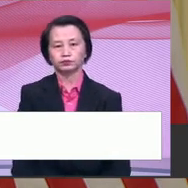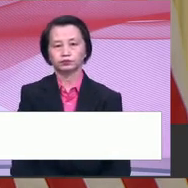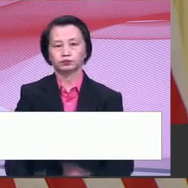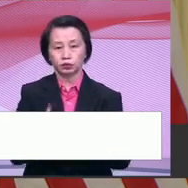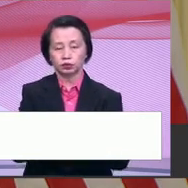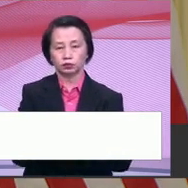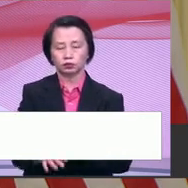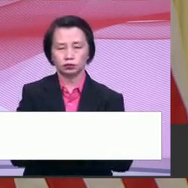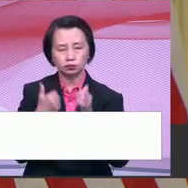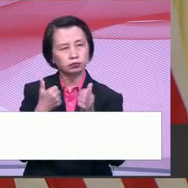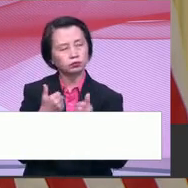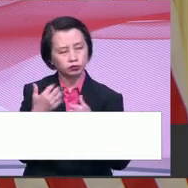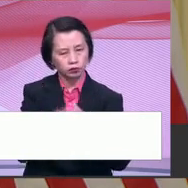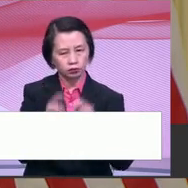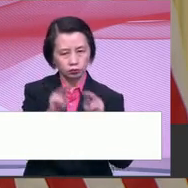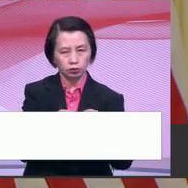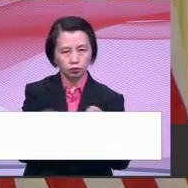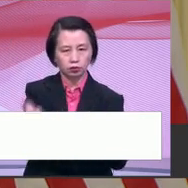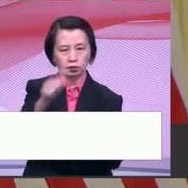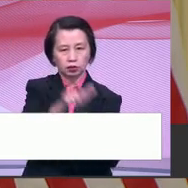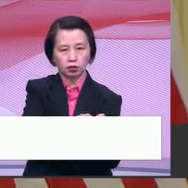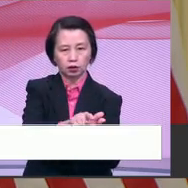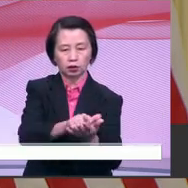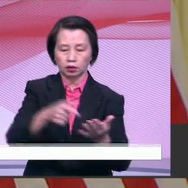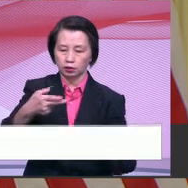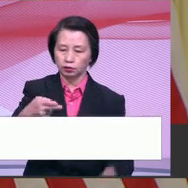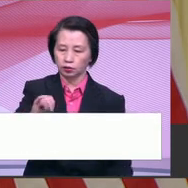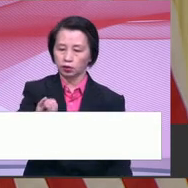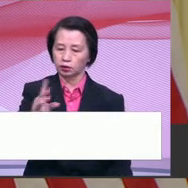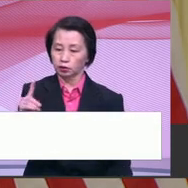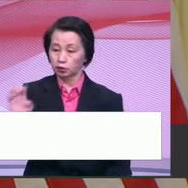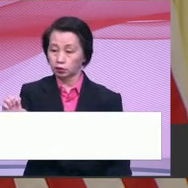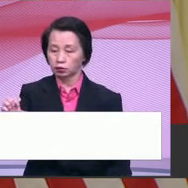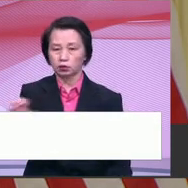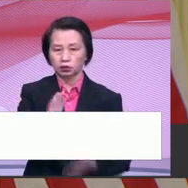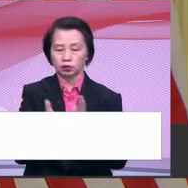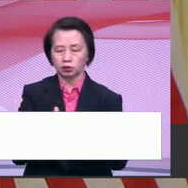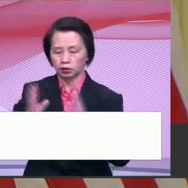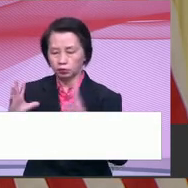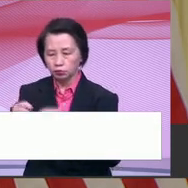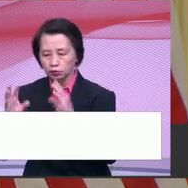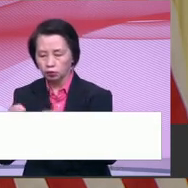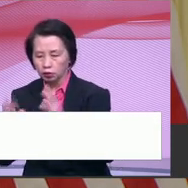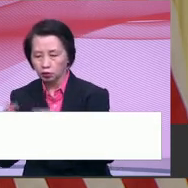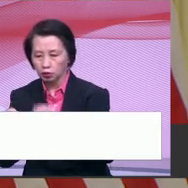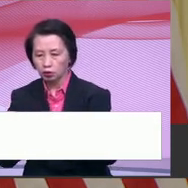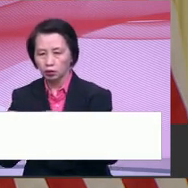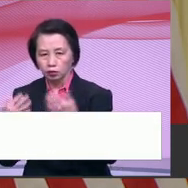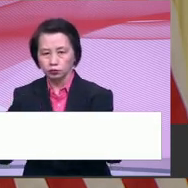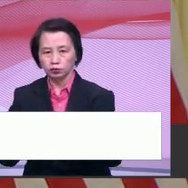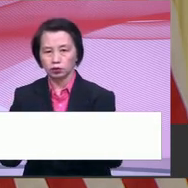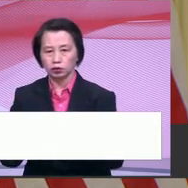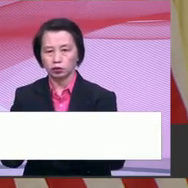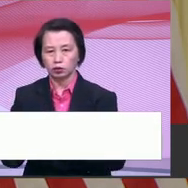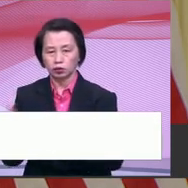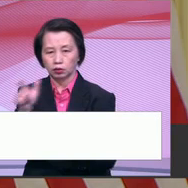Setelah merujuk kepada laporan daripada Haid, maka mesyuarat telah pun setelah merujuk